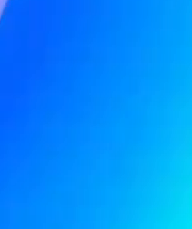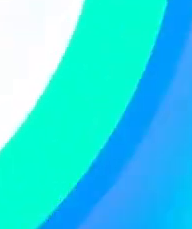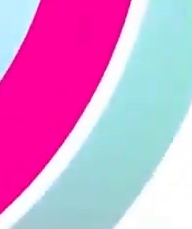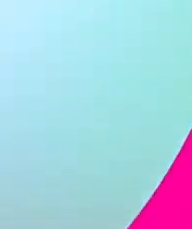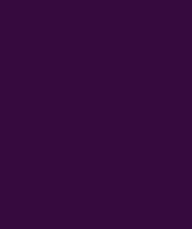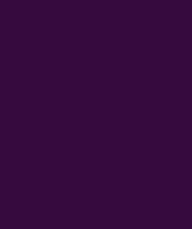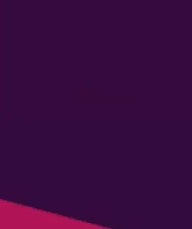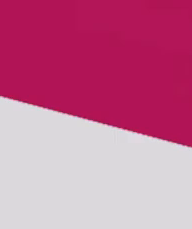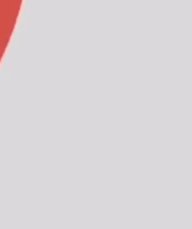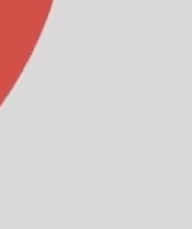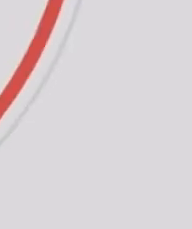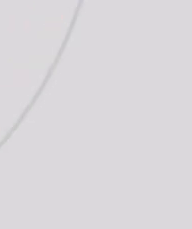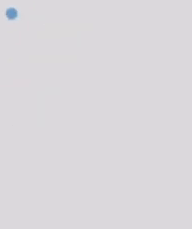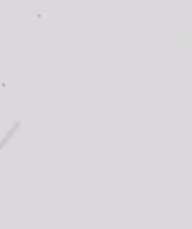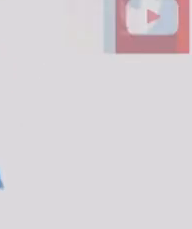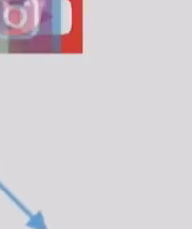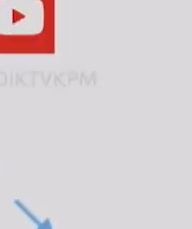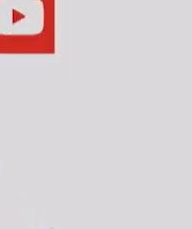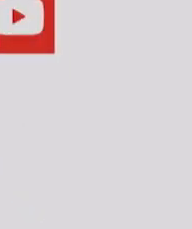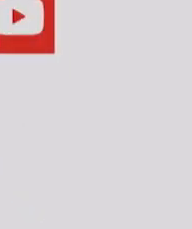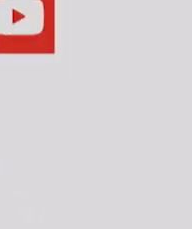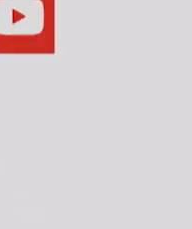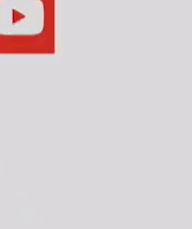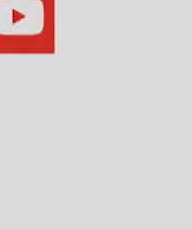hai hai Hai